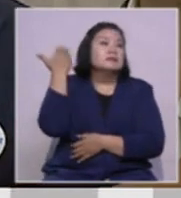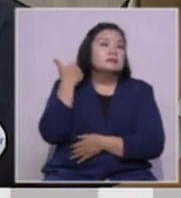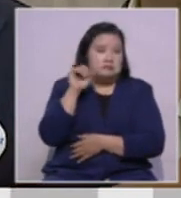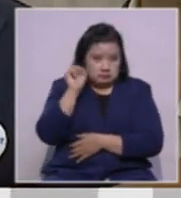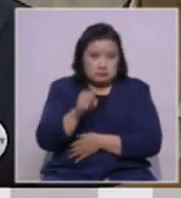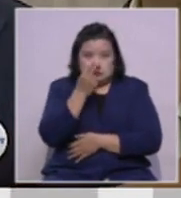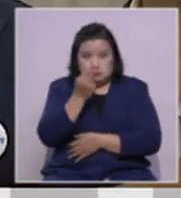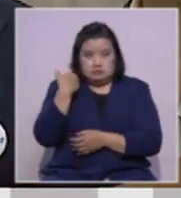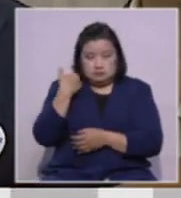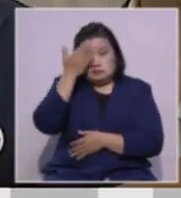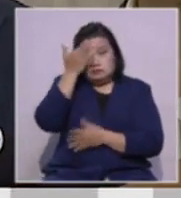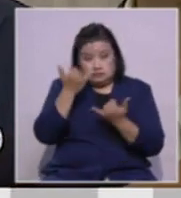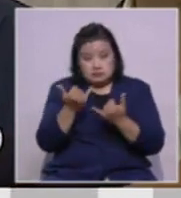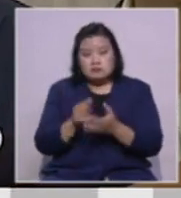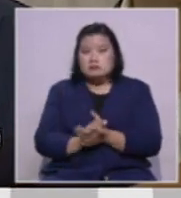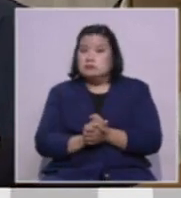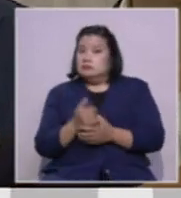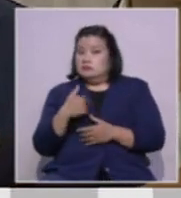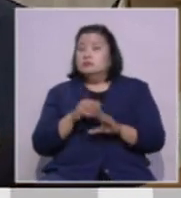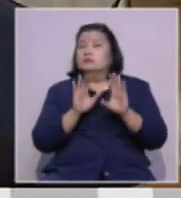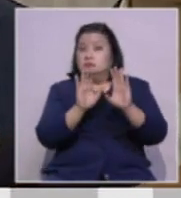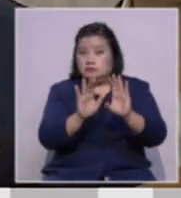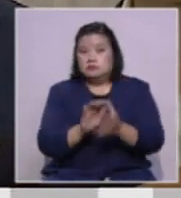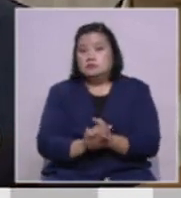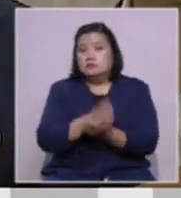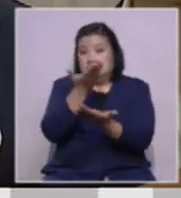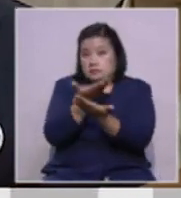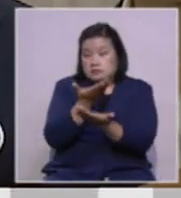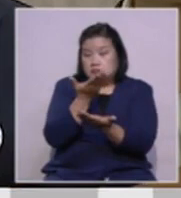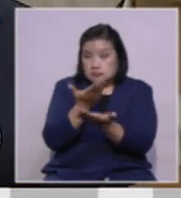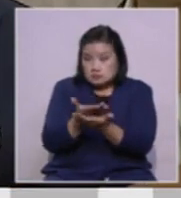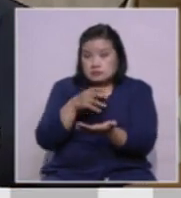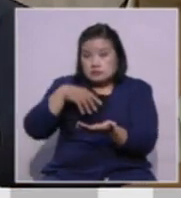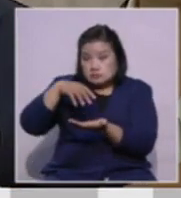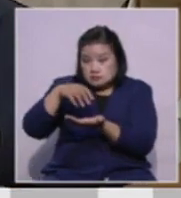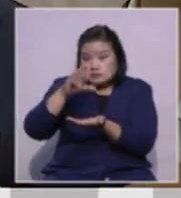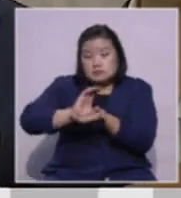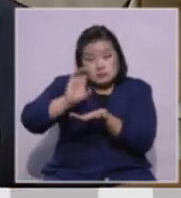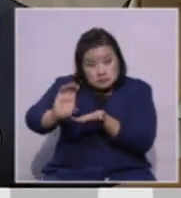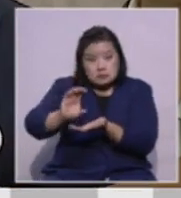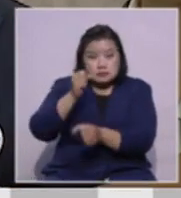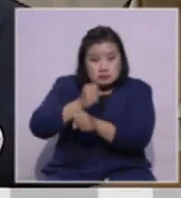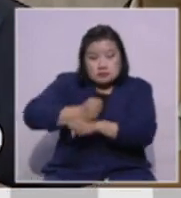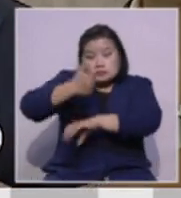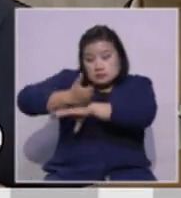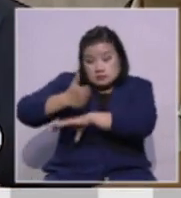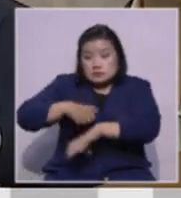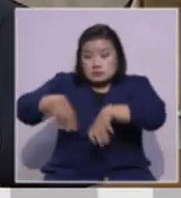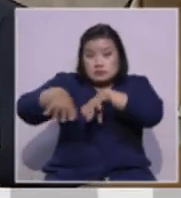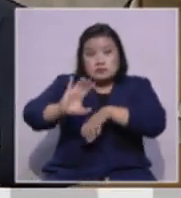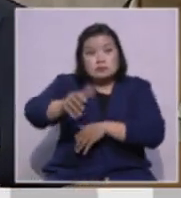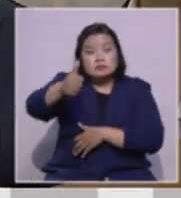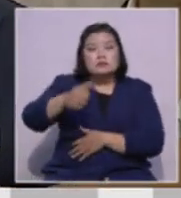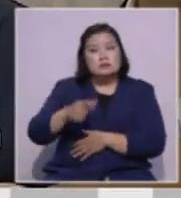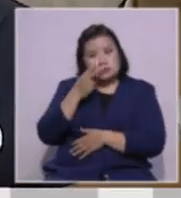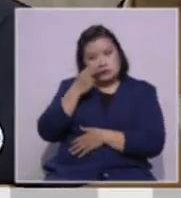ถใช้ความรู้ด้านการศึกษาที่มีอยู่ในการบริหารโรงเรียนต่างๆนานาชาติอะไรเนี่ยมาประยุกต์ใช้กับระบบการศึกษาของไทยปรับปรุงพัฒนาให้มันดีขึ้น อันนั้